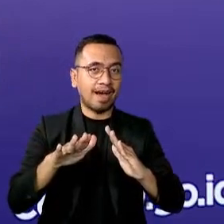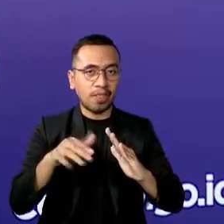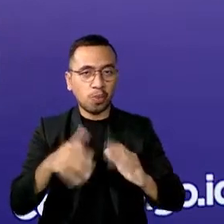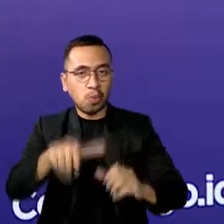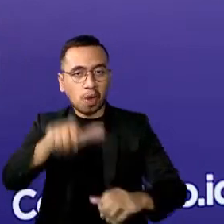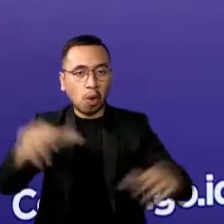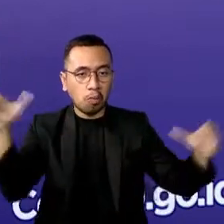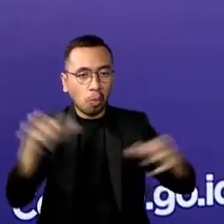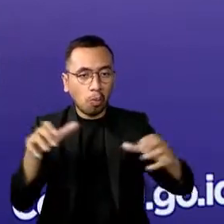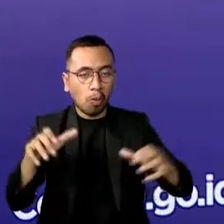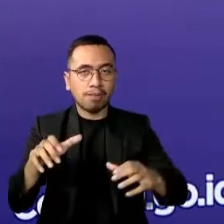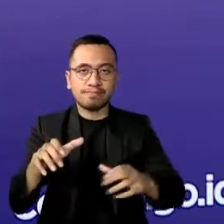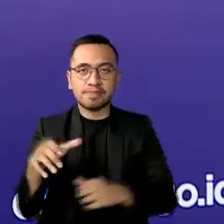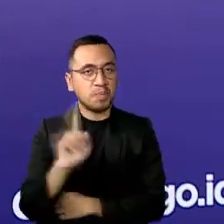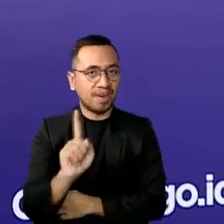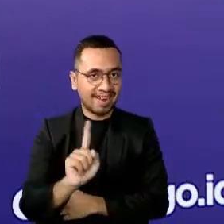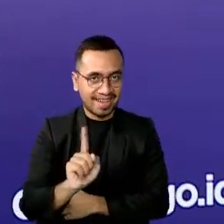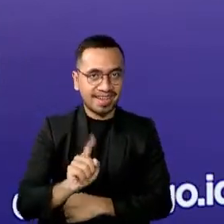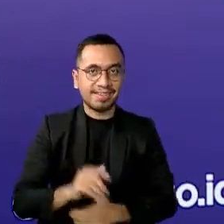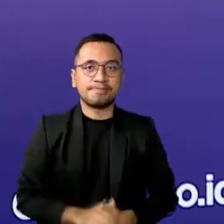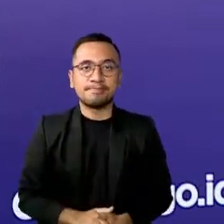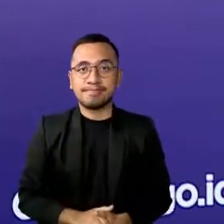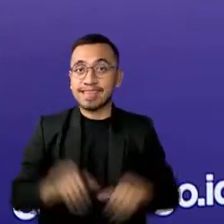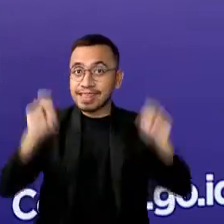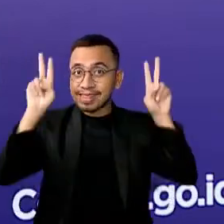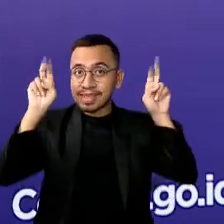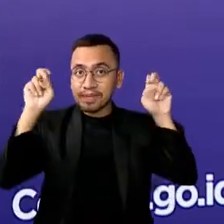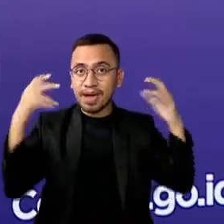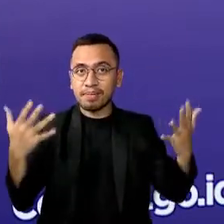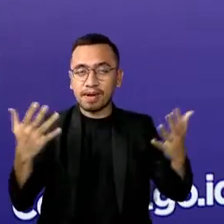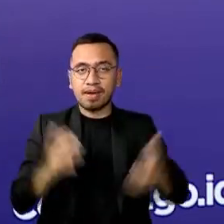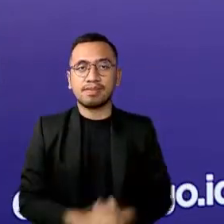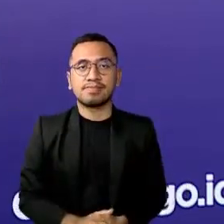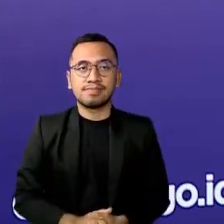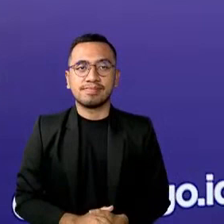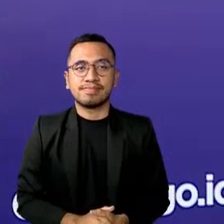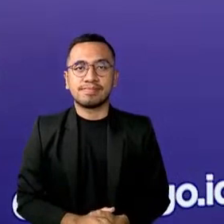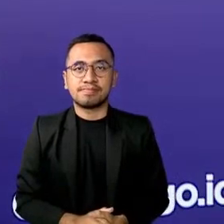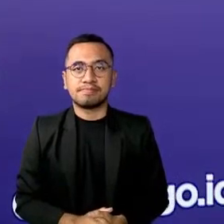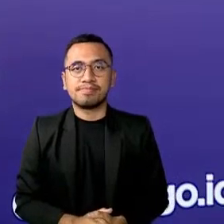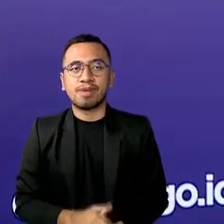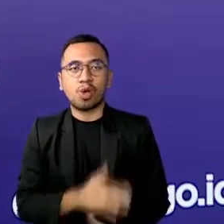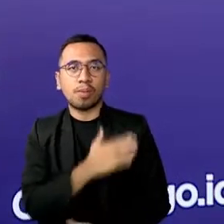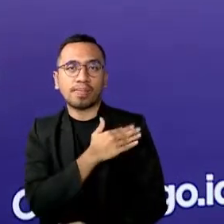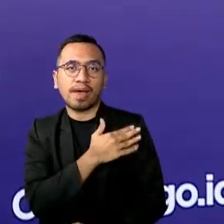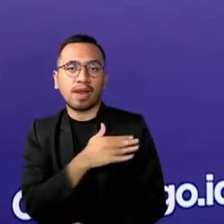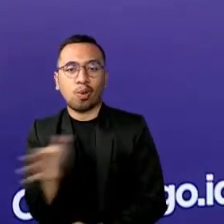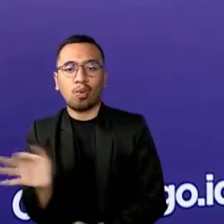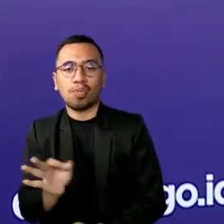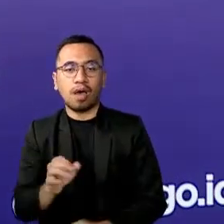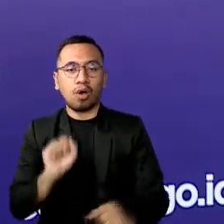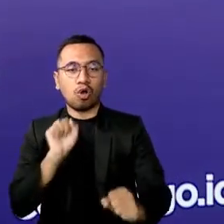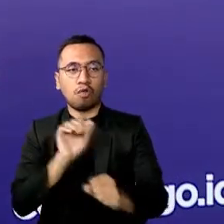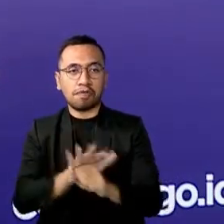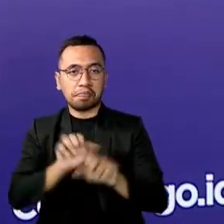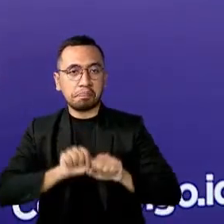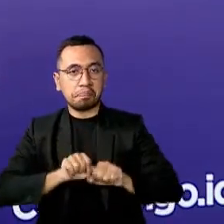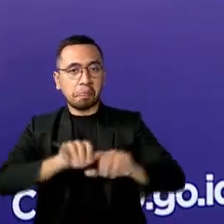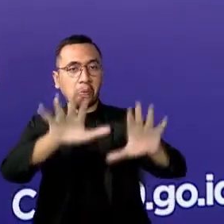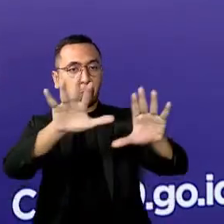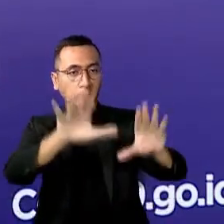kerumunan nah tema dialog kita hari ini adalah strategi pemerintah kota Kabupaten tekan laju coffee